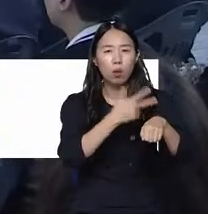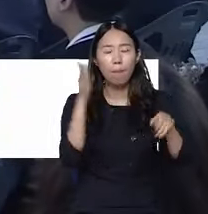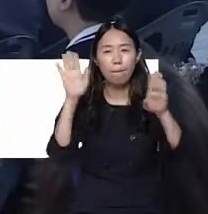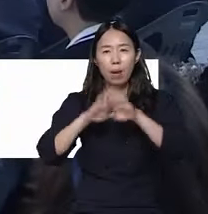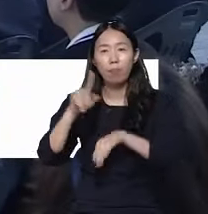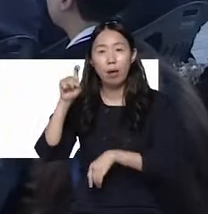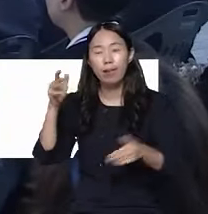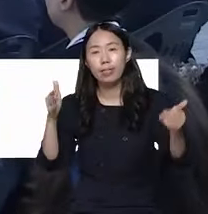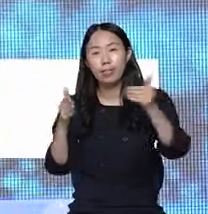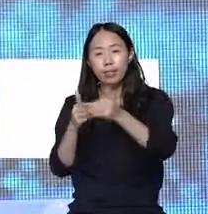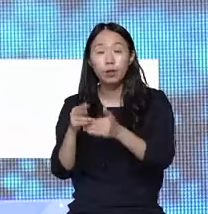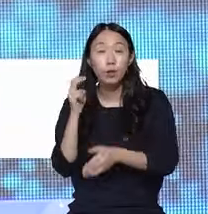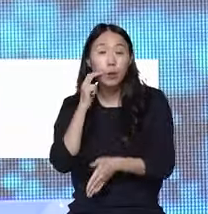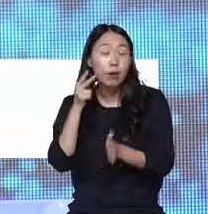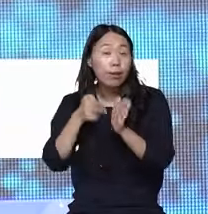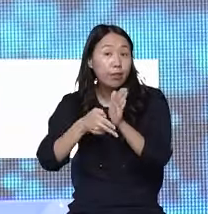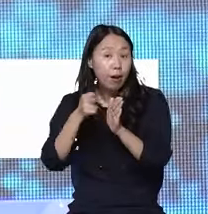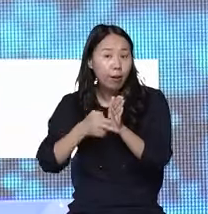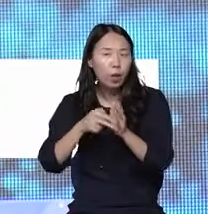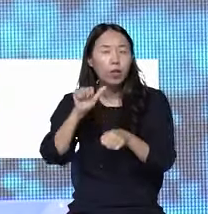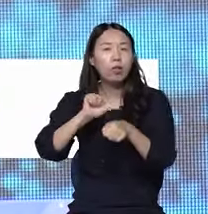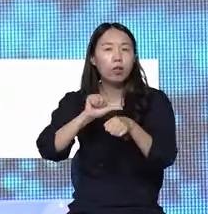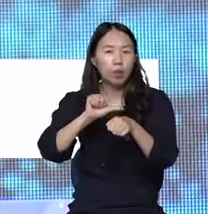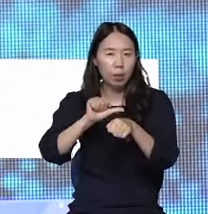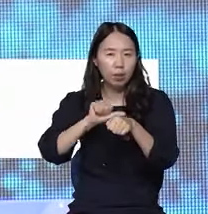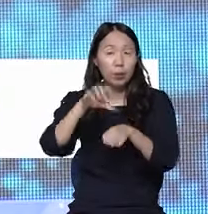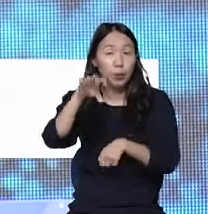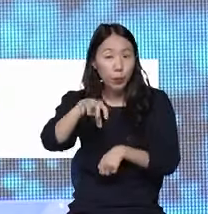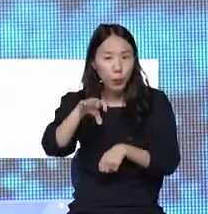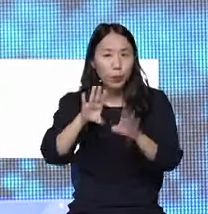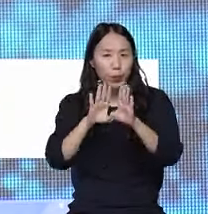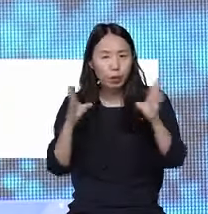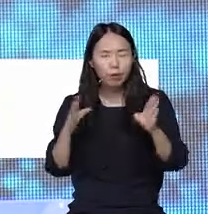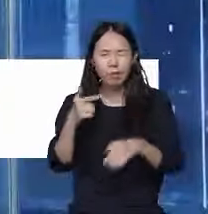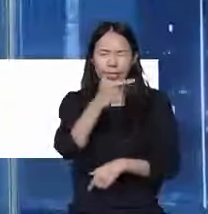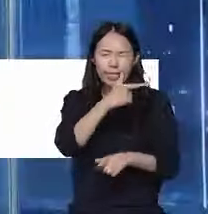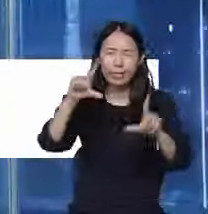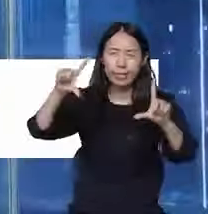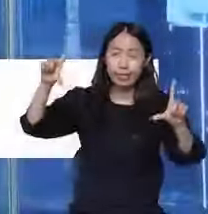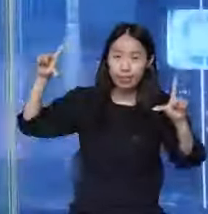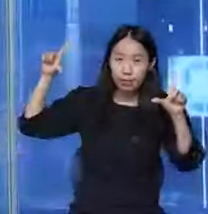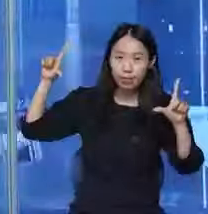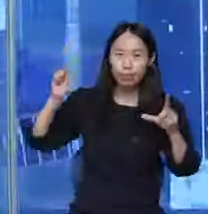11시까지 송정역 도시철도 5번 출구 벽면에 설치된 대형 스크린을 통해